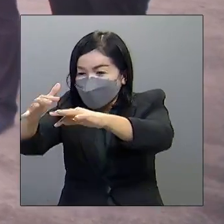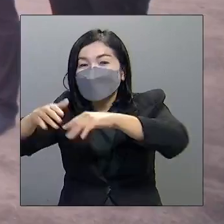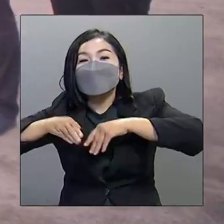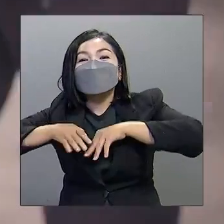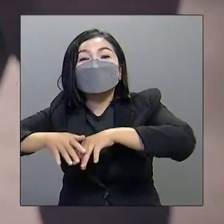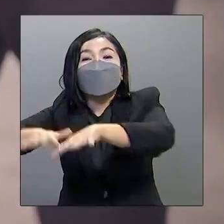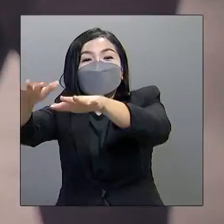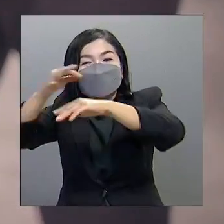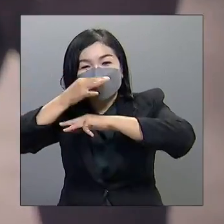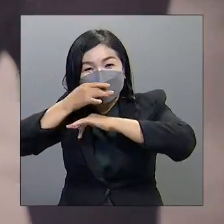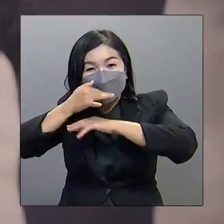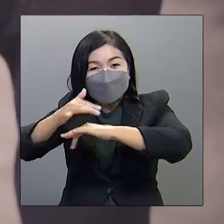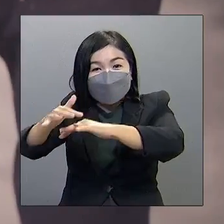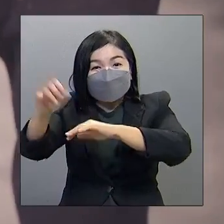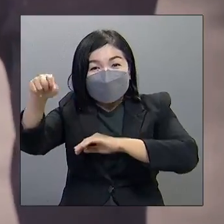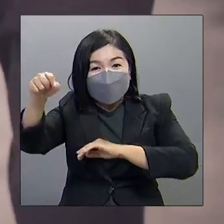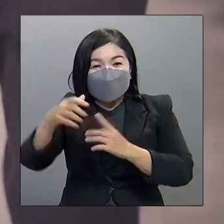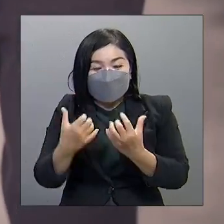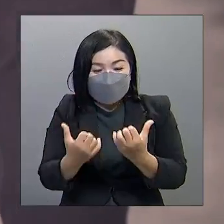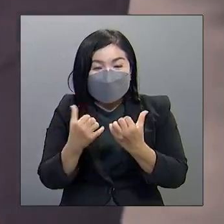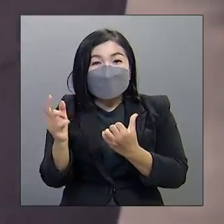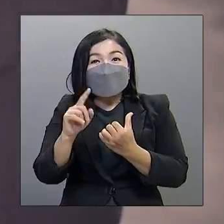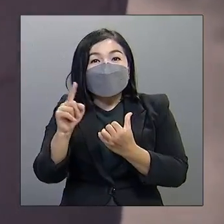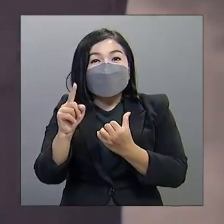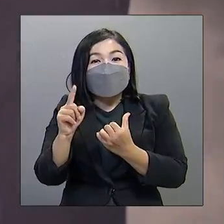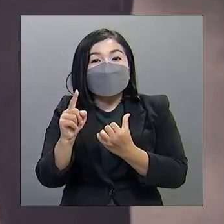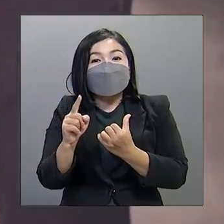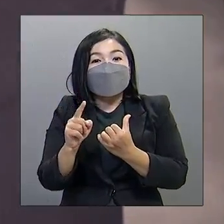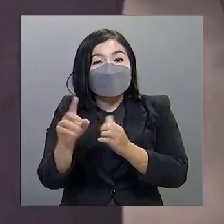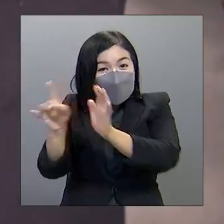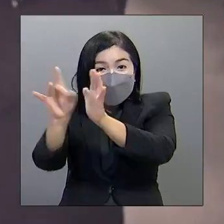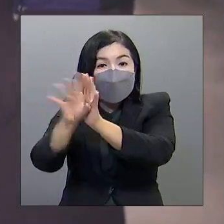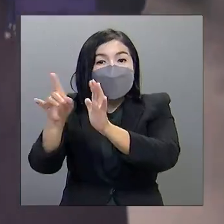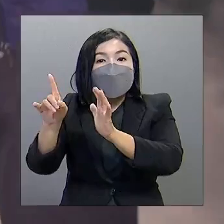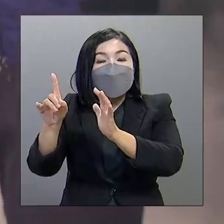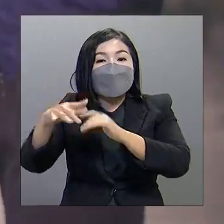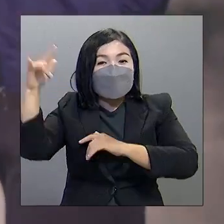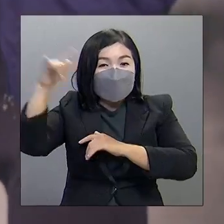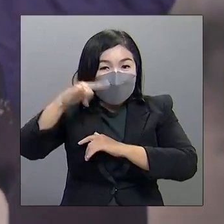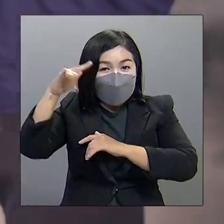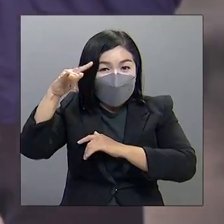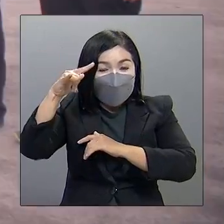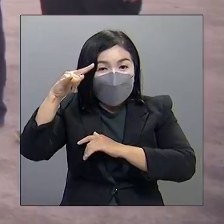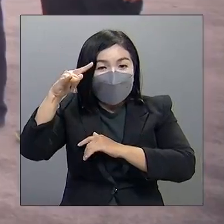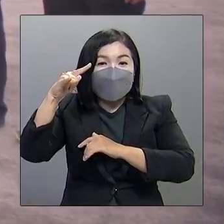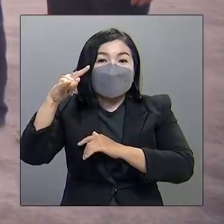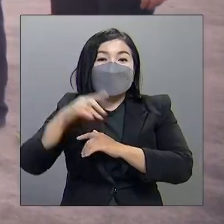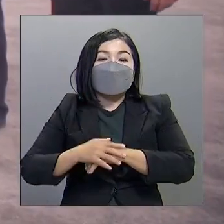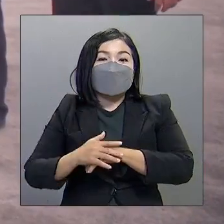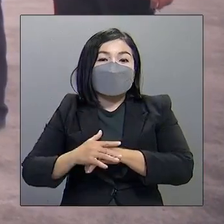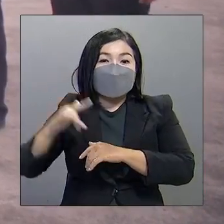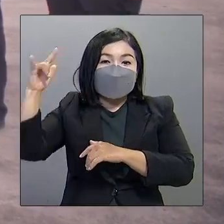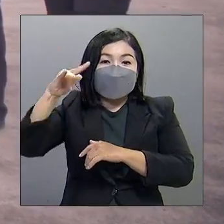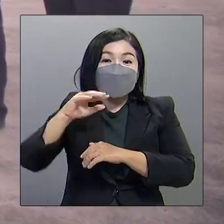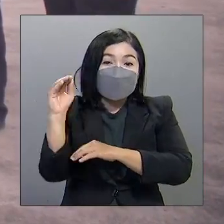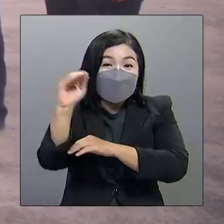วนะฮะ ตอนนี้เราอยู่ปลายสถานีนะครับสถานีสูบน้ำสุวรรณภูม ิอ่านี่เลยทะลุเบอร์14มาเลยนี่โอเค ก็จะเป็นจุดหน้